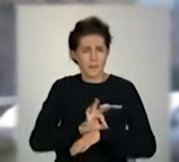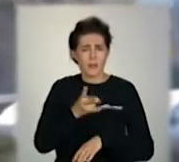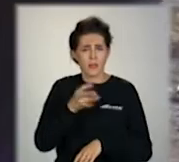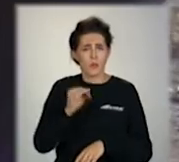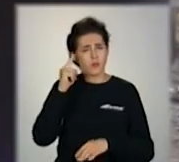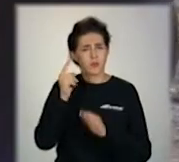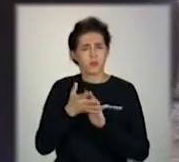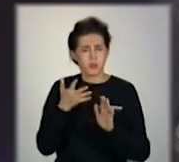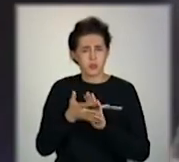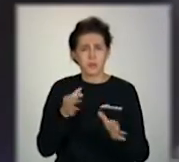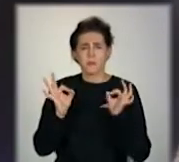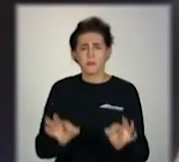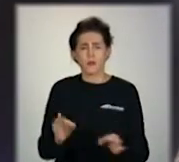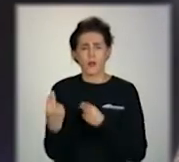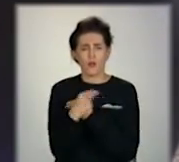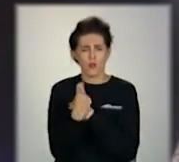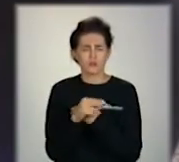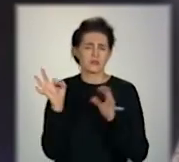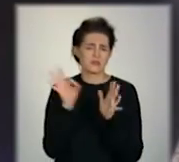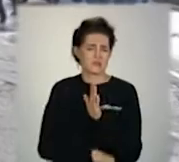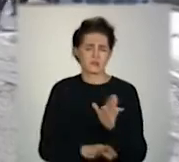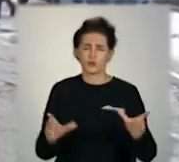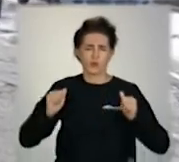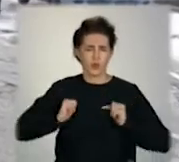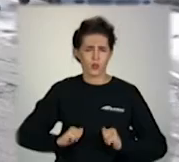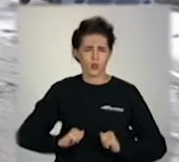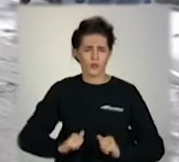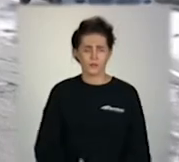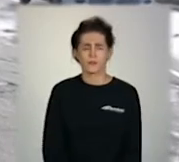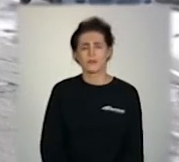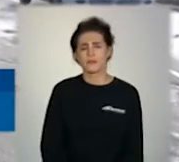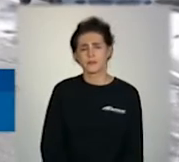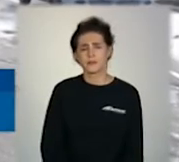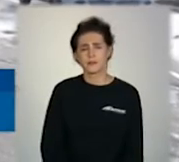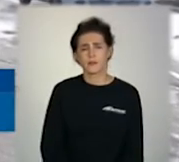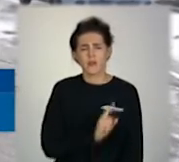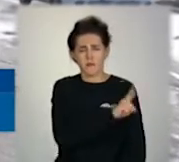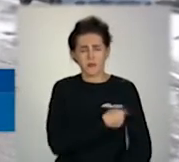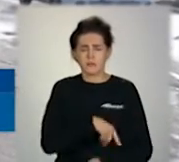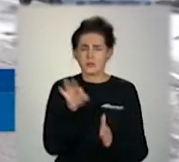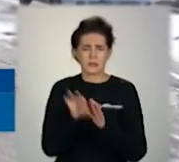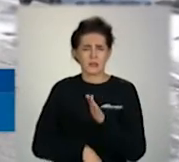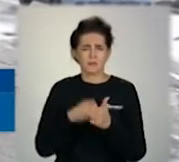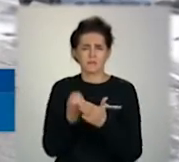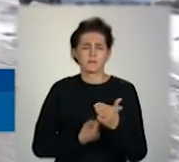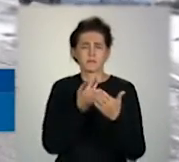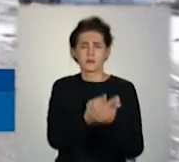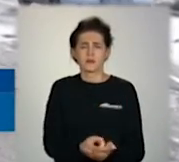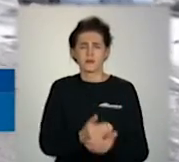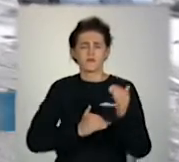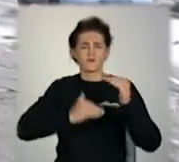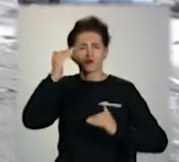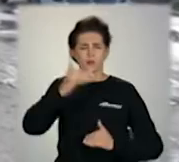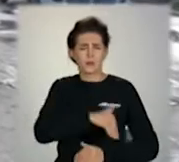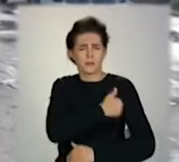отримує правильне лікування, відразу заспокоїлась. В лікарню мене положили одразу, висока температура і